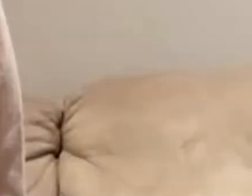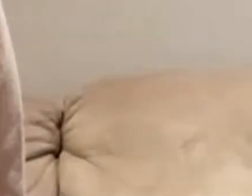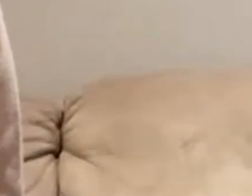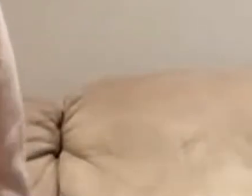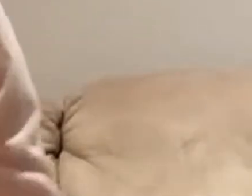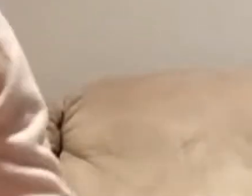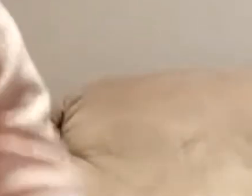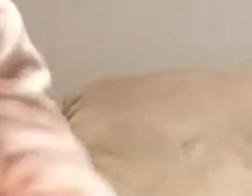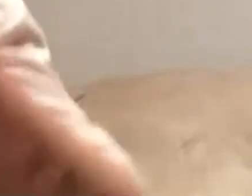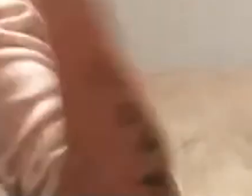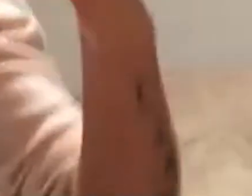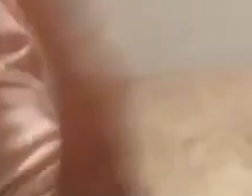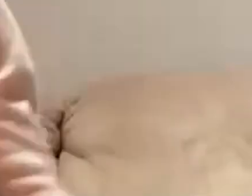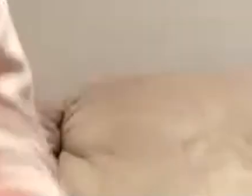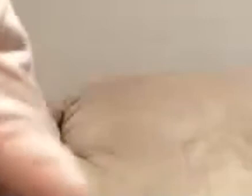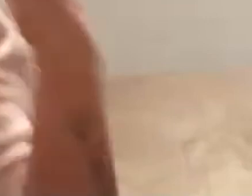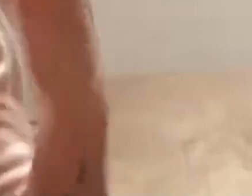honnête avec ce désir-là,